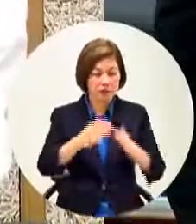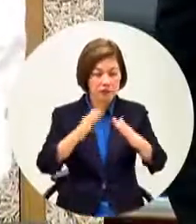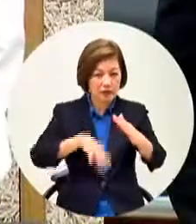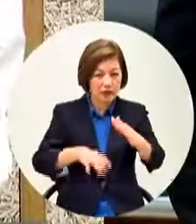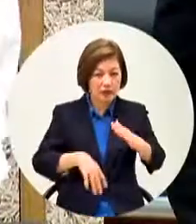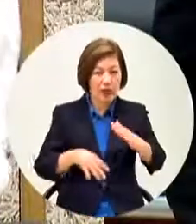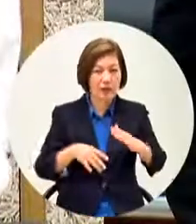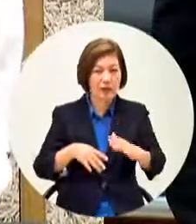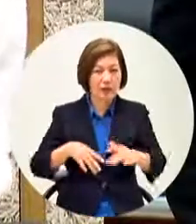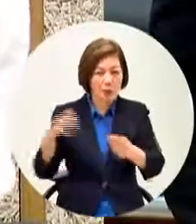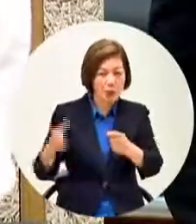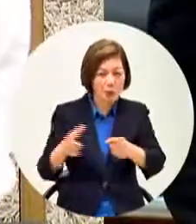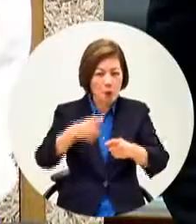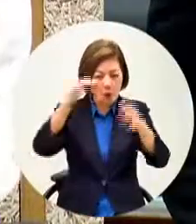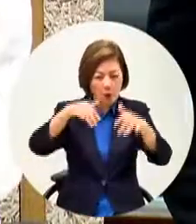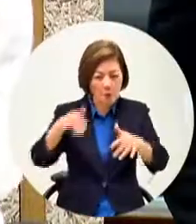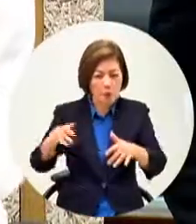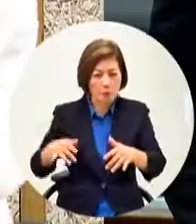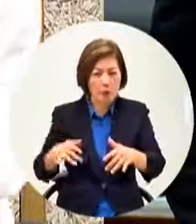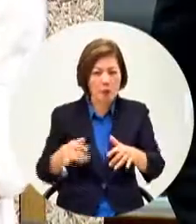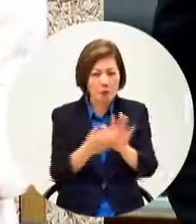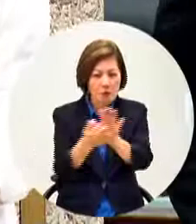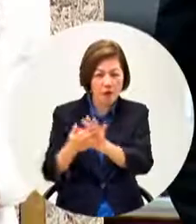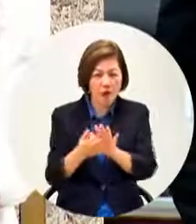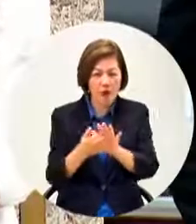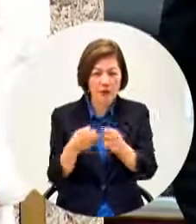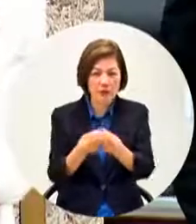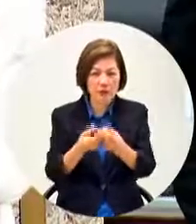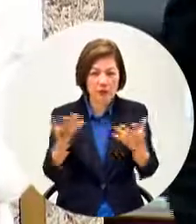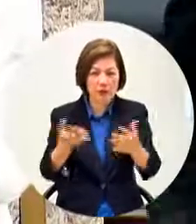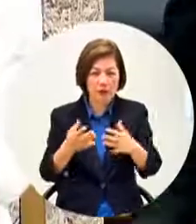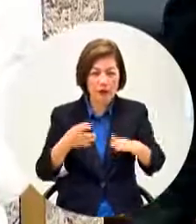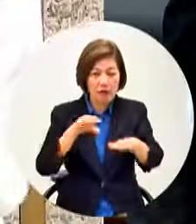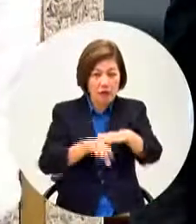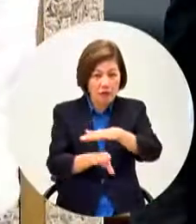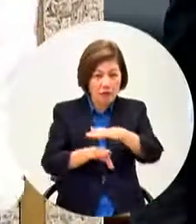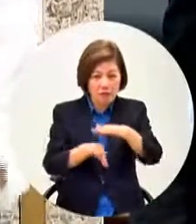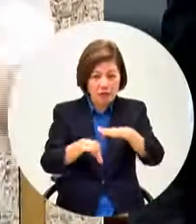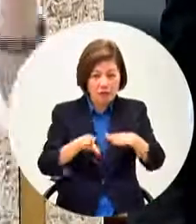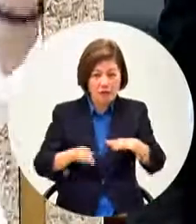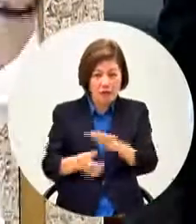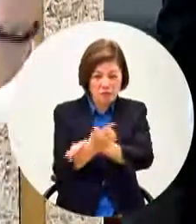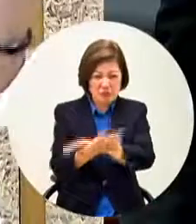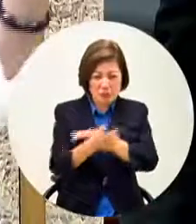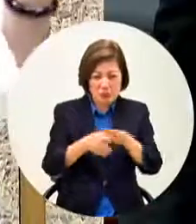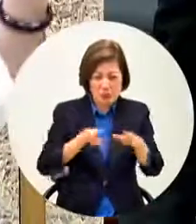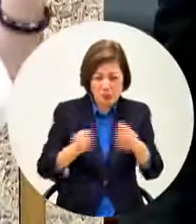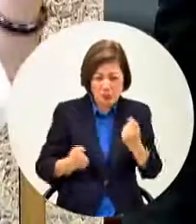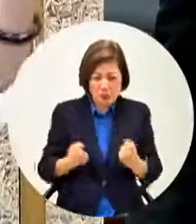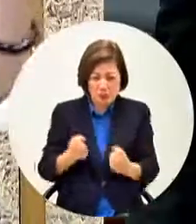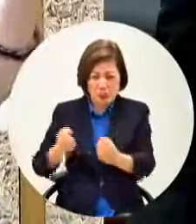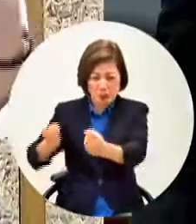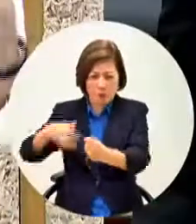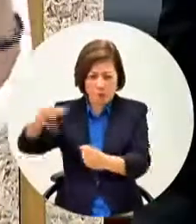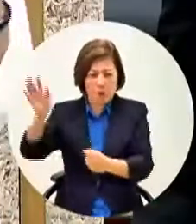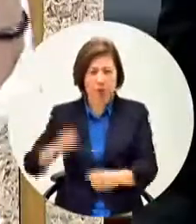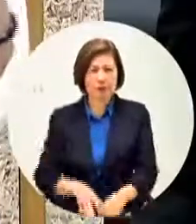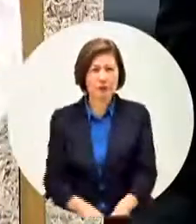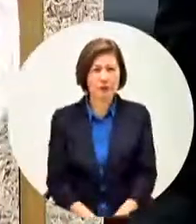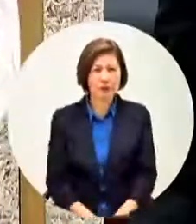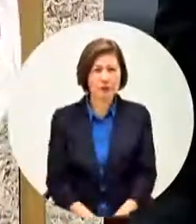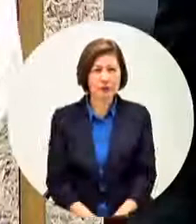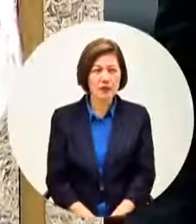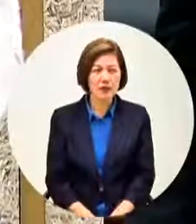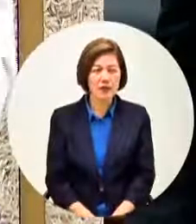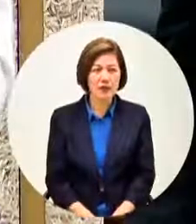分的措施，然后就是移车。 第一个动作移车嘛。 就是先看厝内因为落雨，还是刮风，是不是